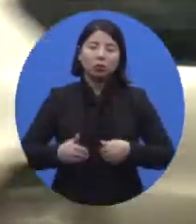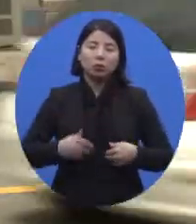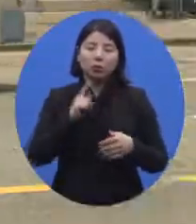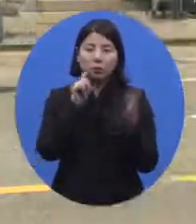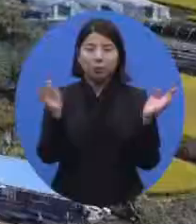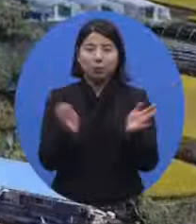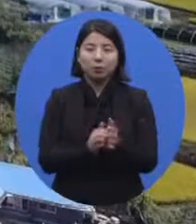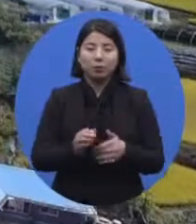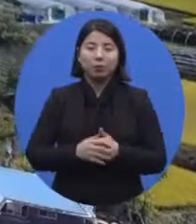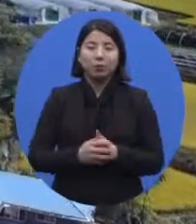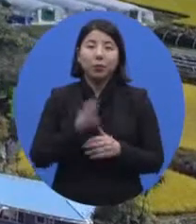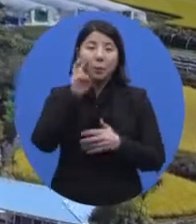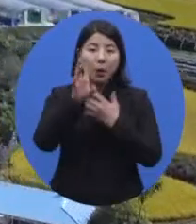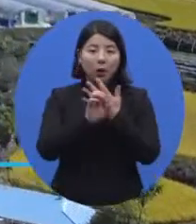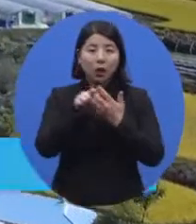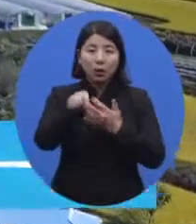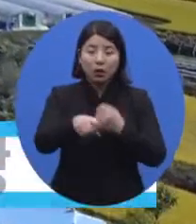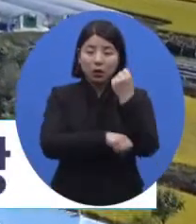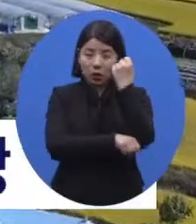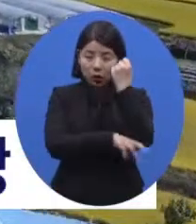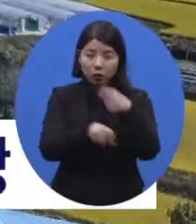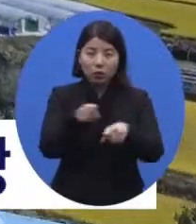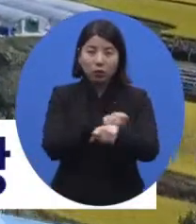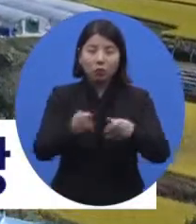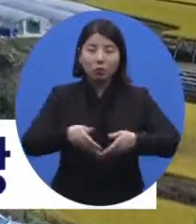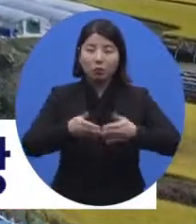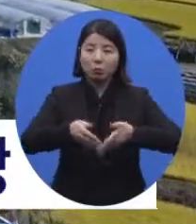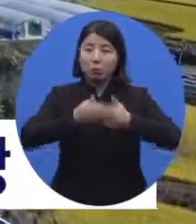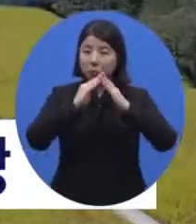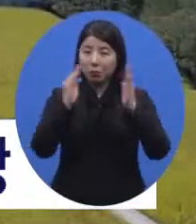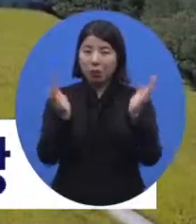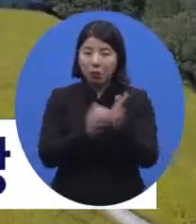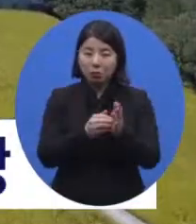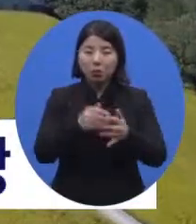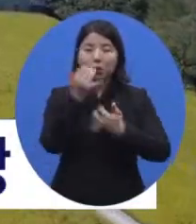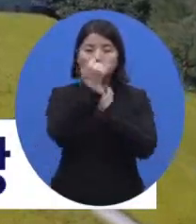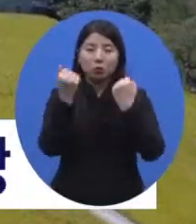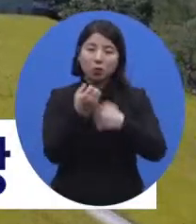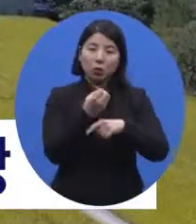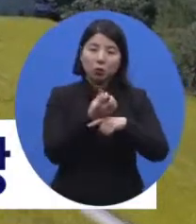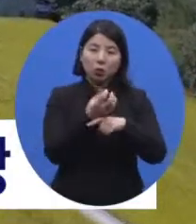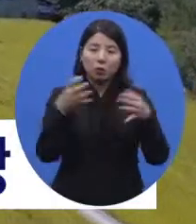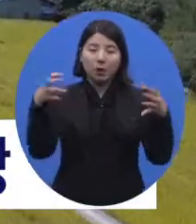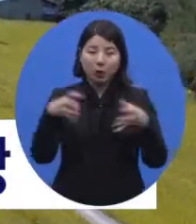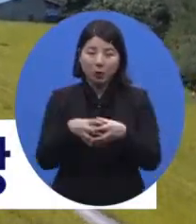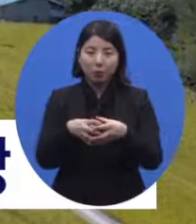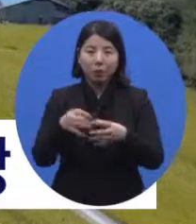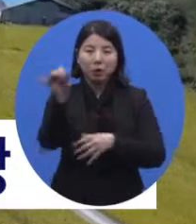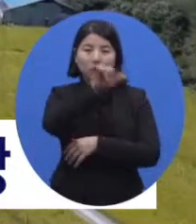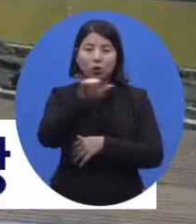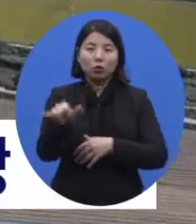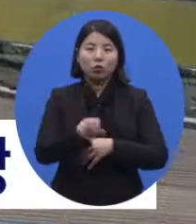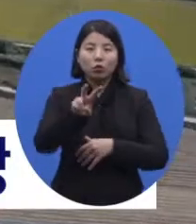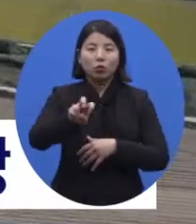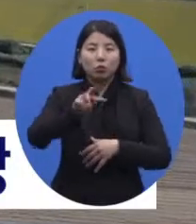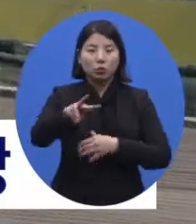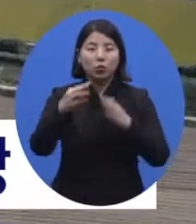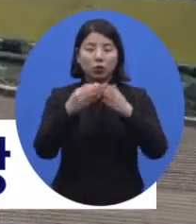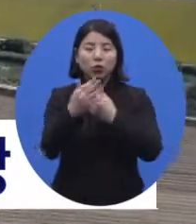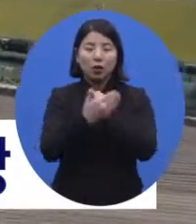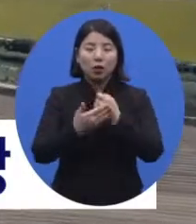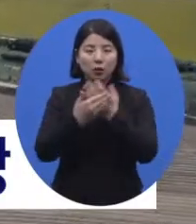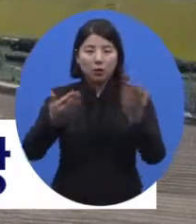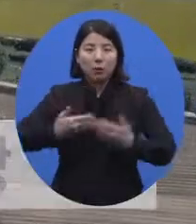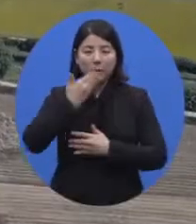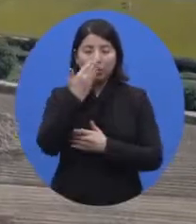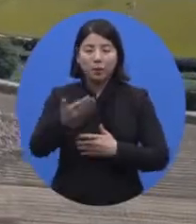내용입니다. 만약 이 같은 기준에 특례군 제도가 도입되면 충북 보은군을 포함해 전국 23개 군이